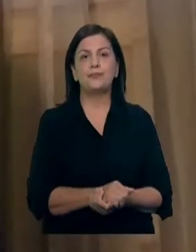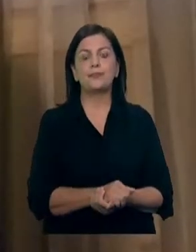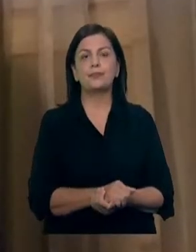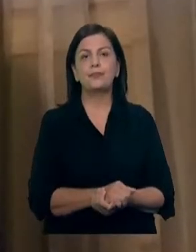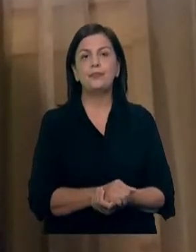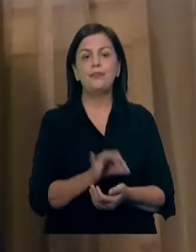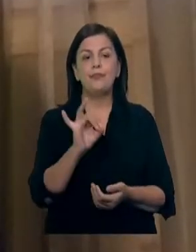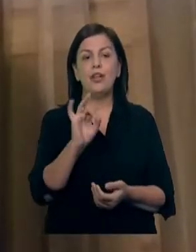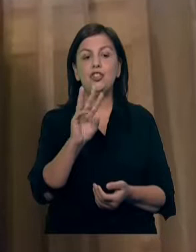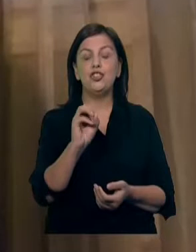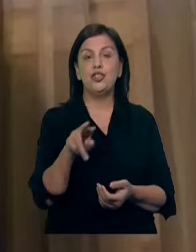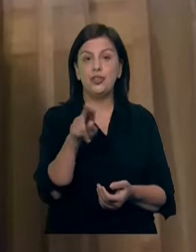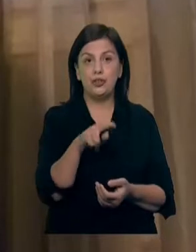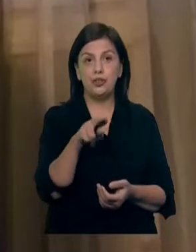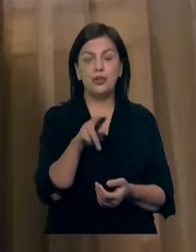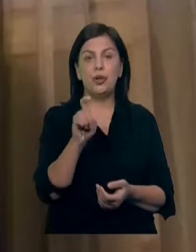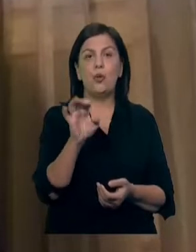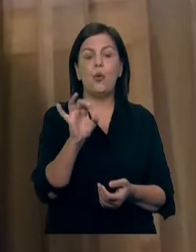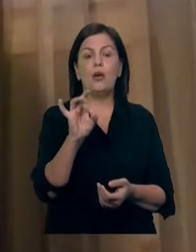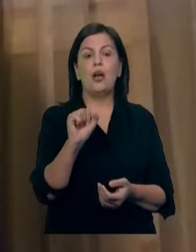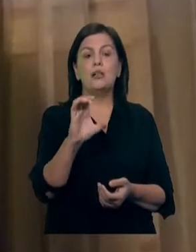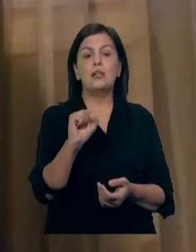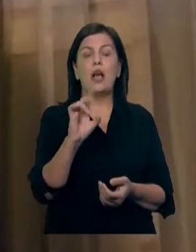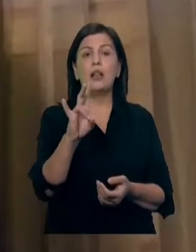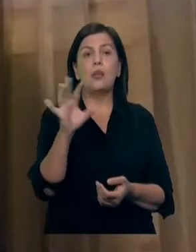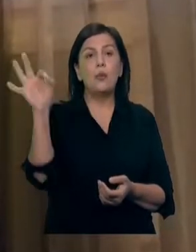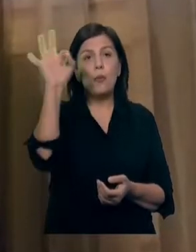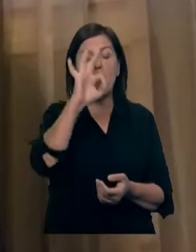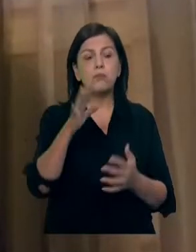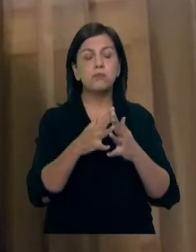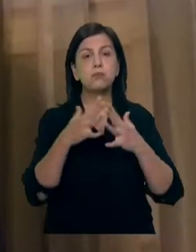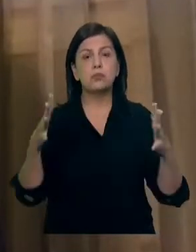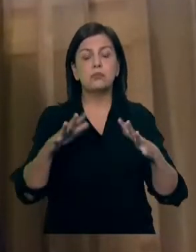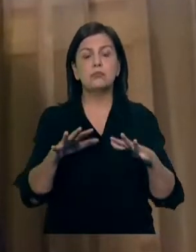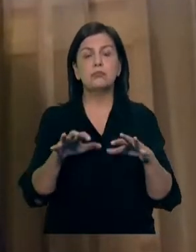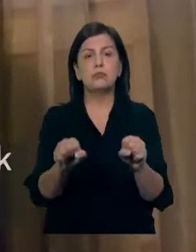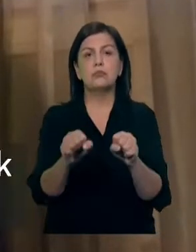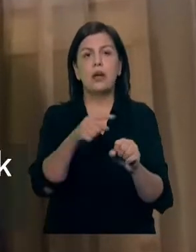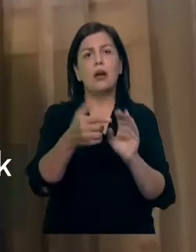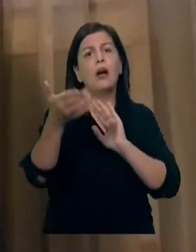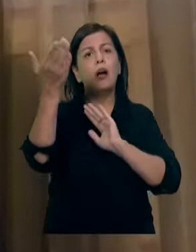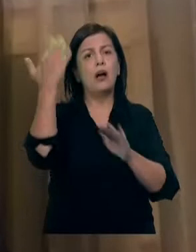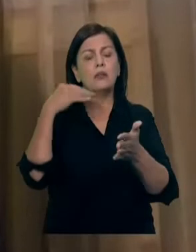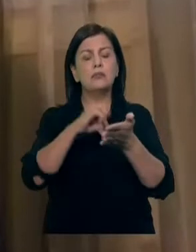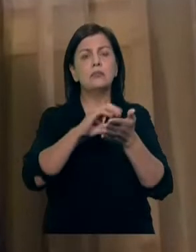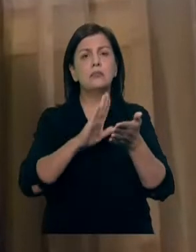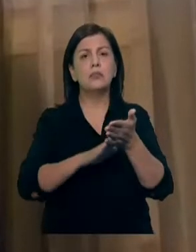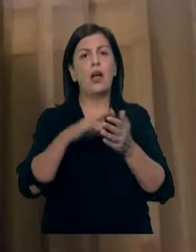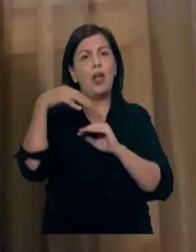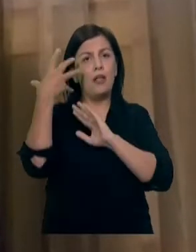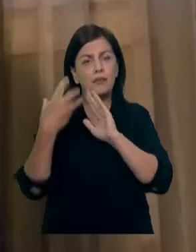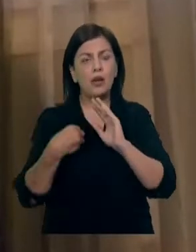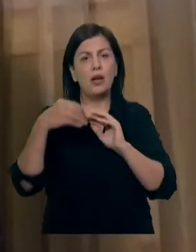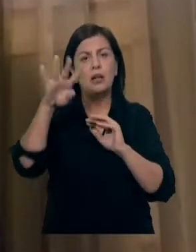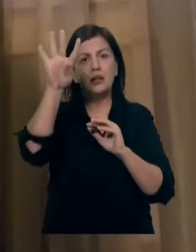IŞİD Xorasanın böyük ərazi tələbləri var. Onlar tarixdə Böyük Xorasan adlanmış inzibati bölgəyə daxil olan Əfqanistan,